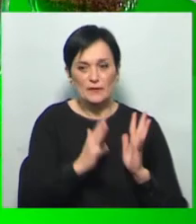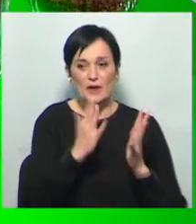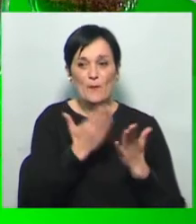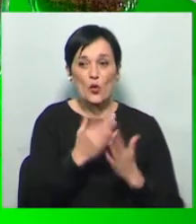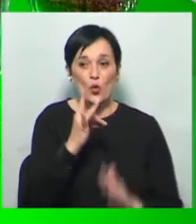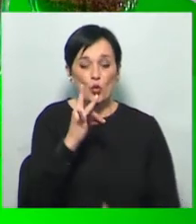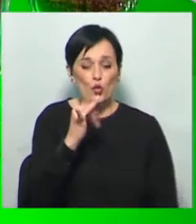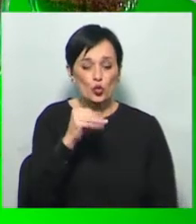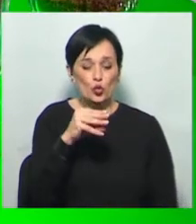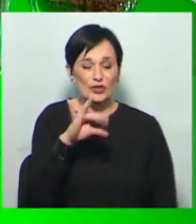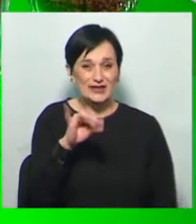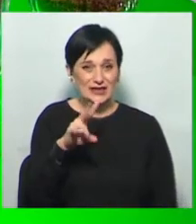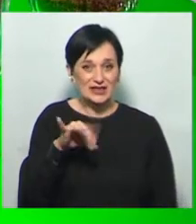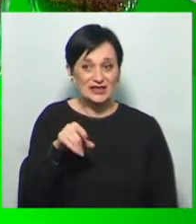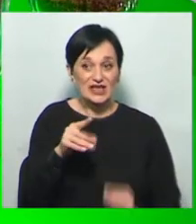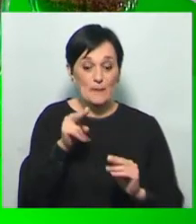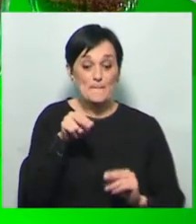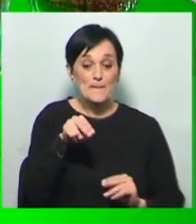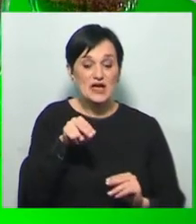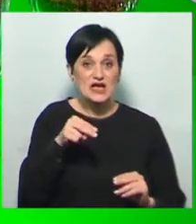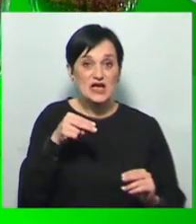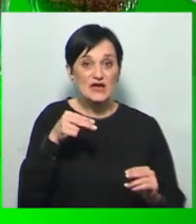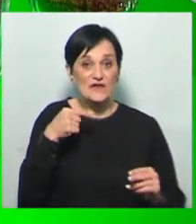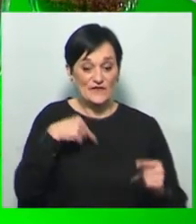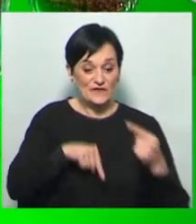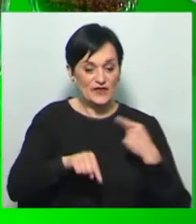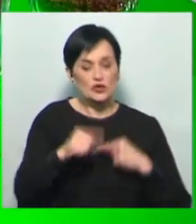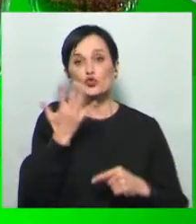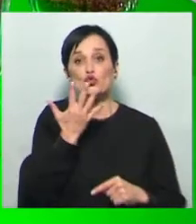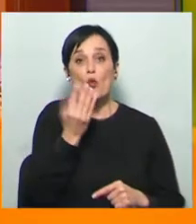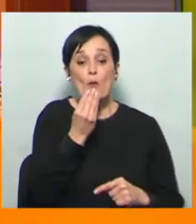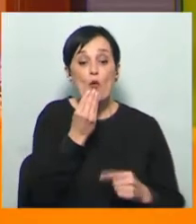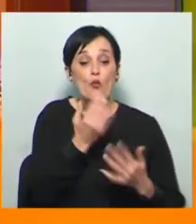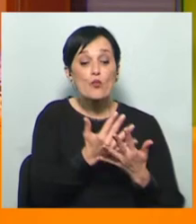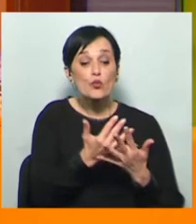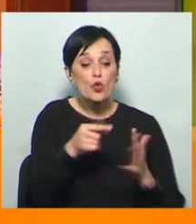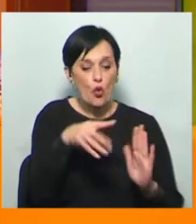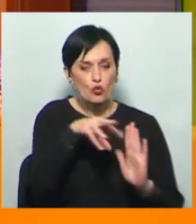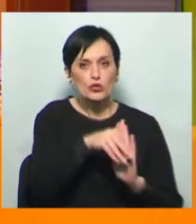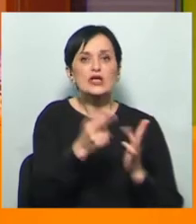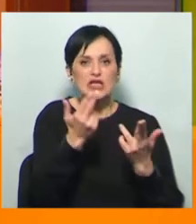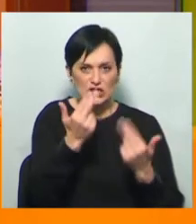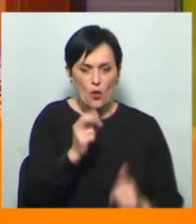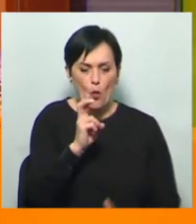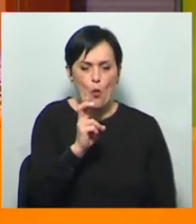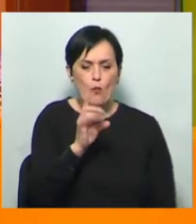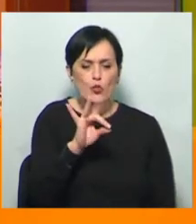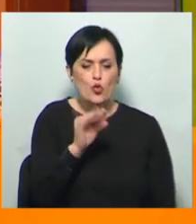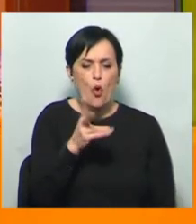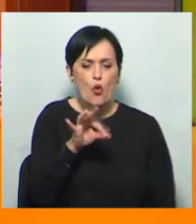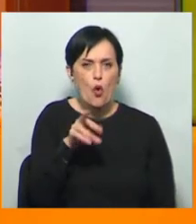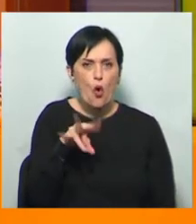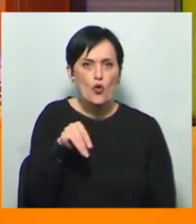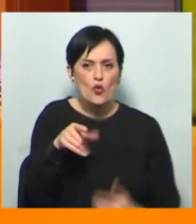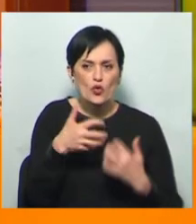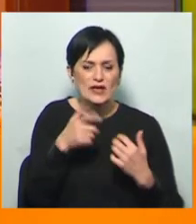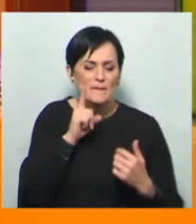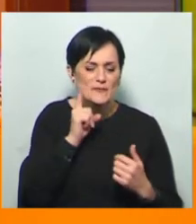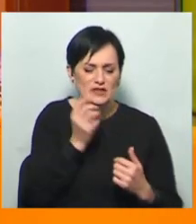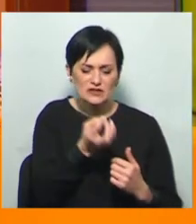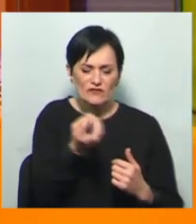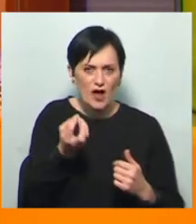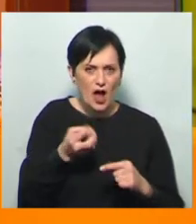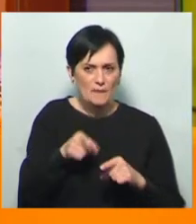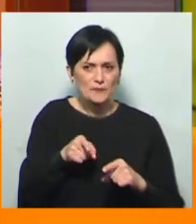რუტინი, იგივე P ვიტამინი. თუ მკითხავთ, რომელ პროდუქტებში, გეტყვით, რომ დიახ, ბროკოლი მდიდარია ამ პროდუქტებით,